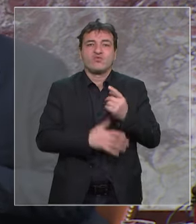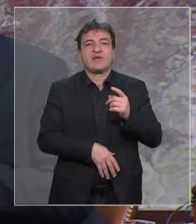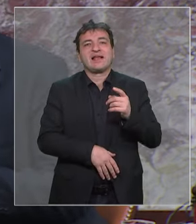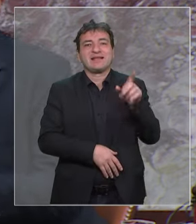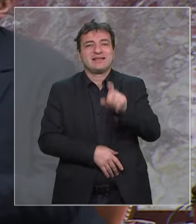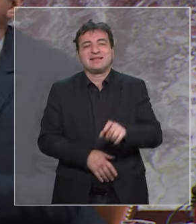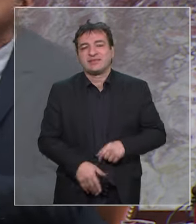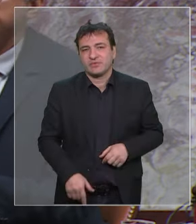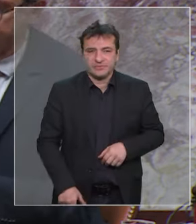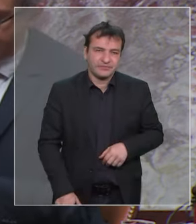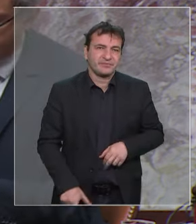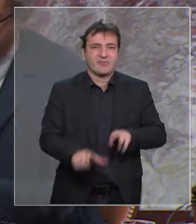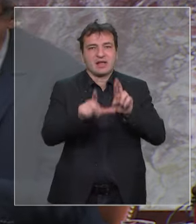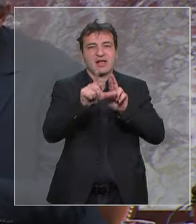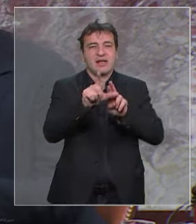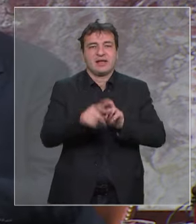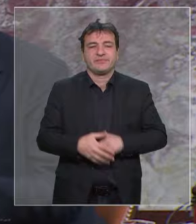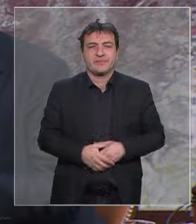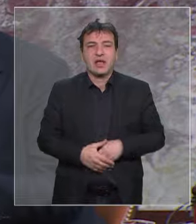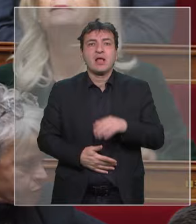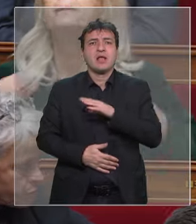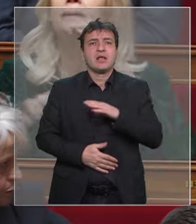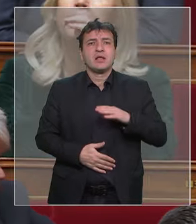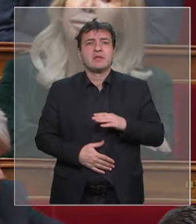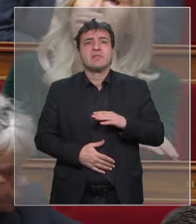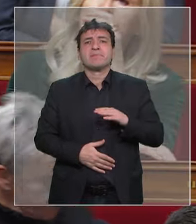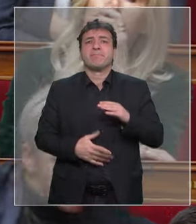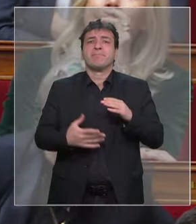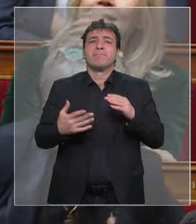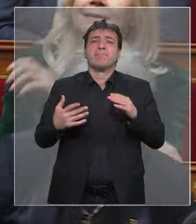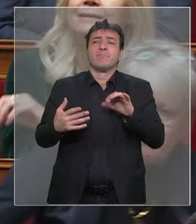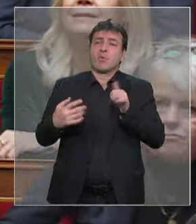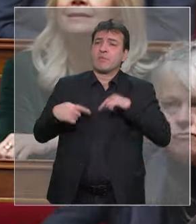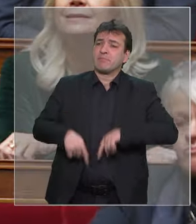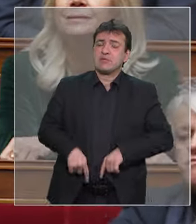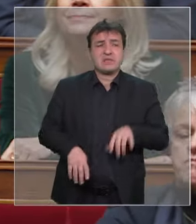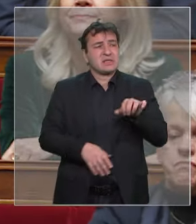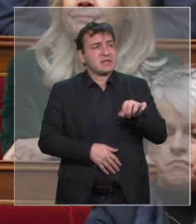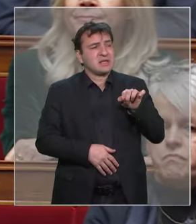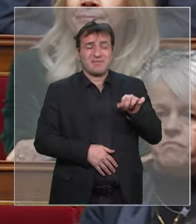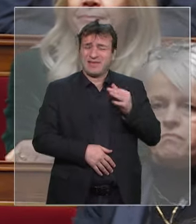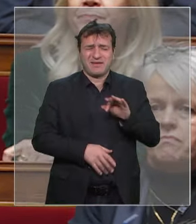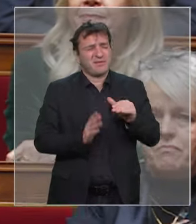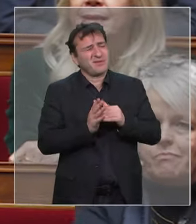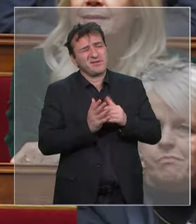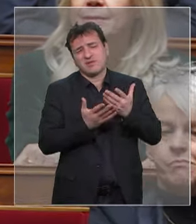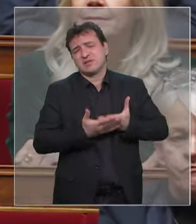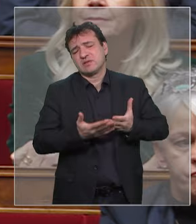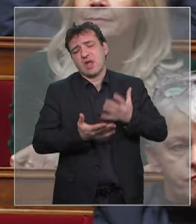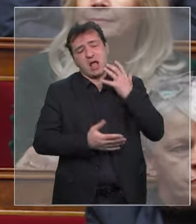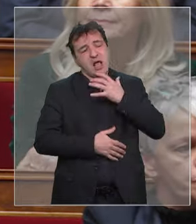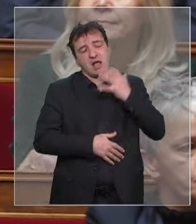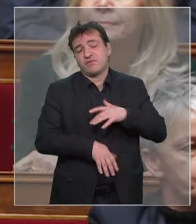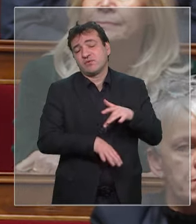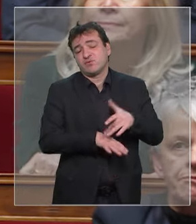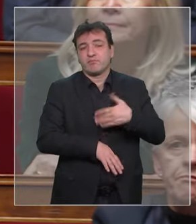Madame la Première Ministre, samedi dernier, encore une fois, la France a été plongée dans l'horreur par un terroriste se réclamant